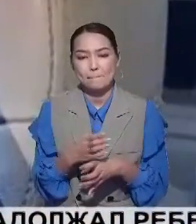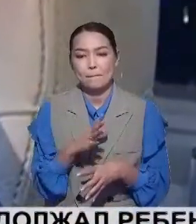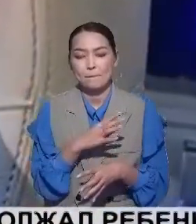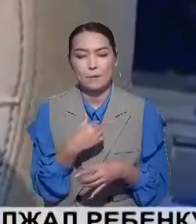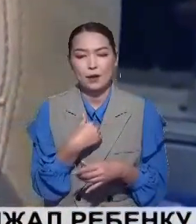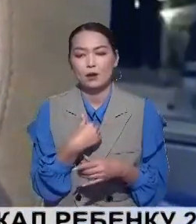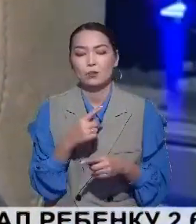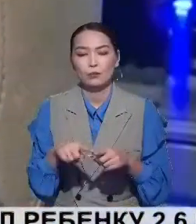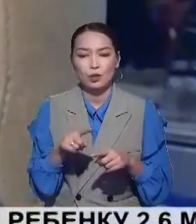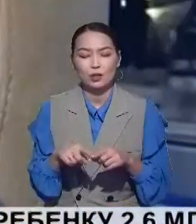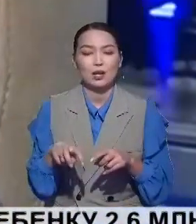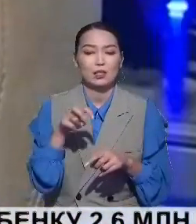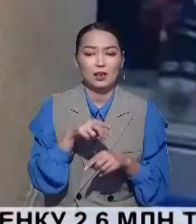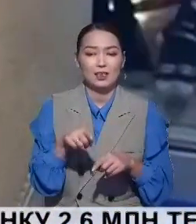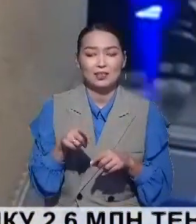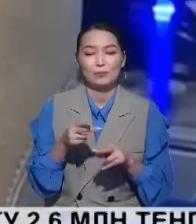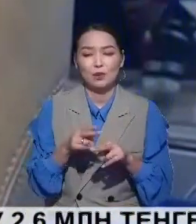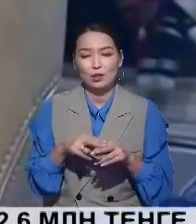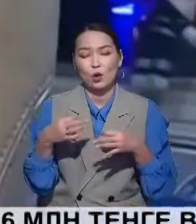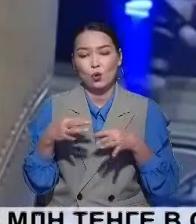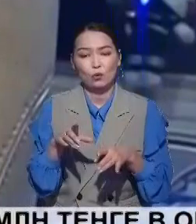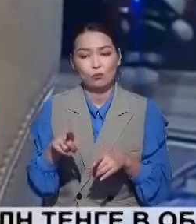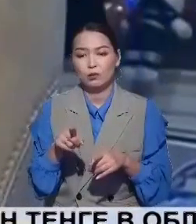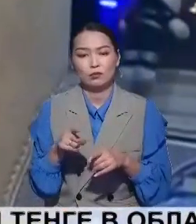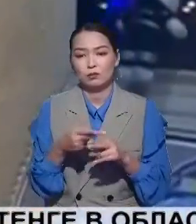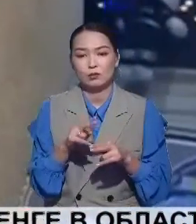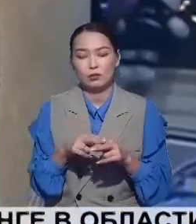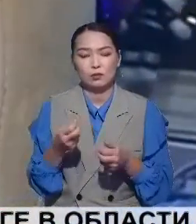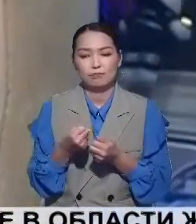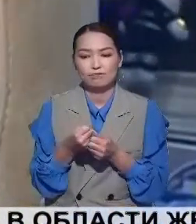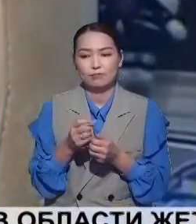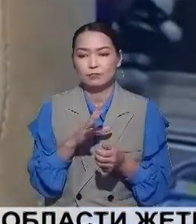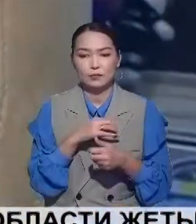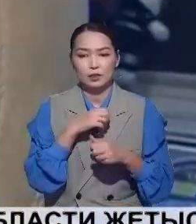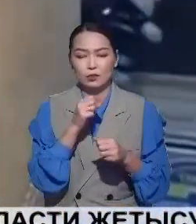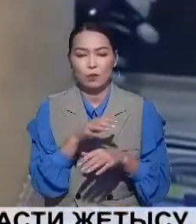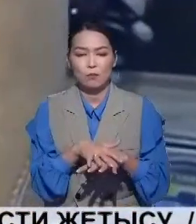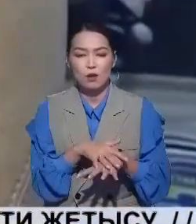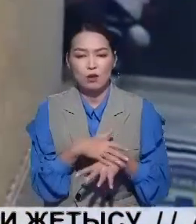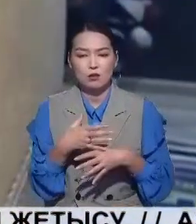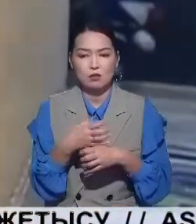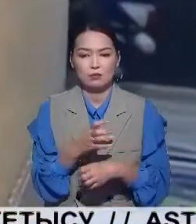схватила ее за голову, пытаясь заставить отпустить, но она не поддавалась. Питон просто еще сильнее сжимал мое тело.